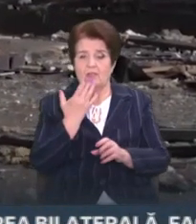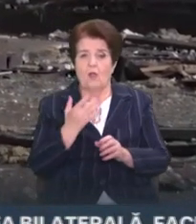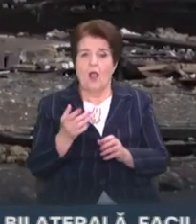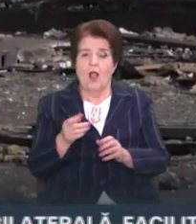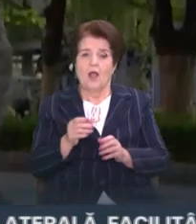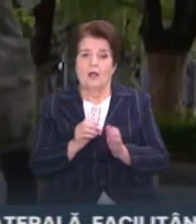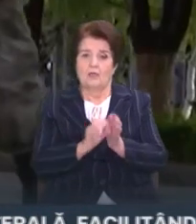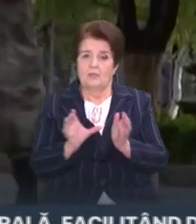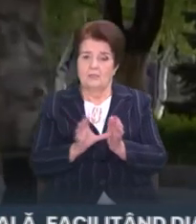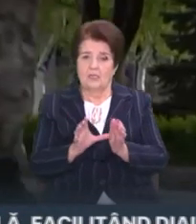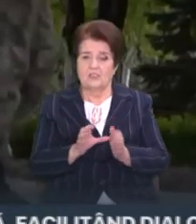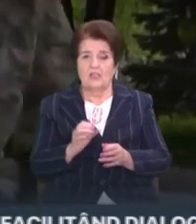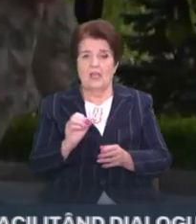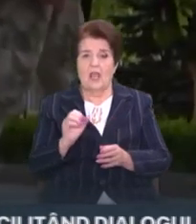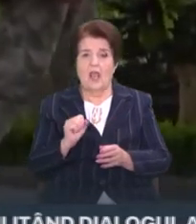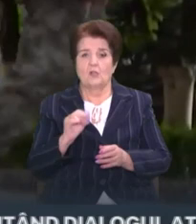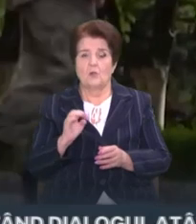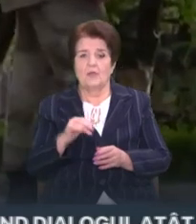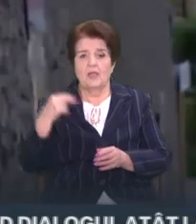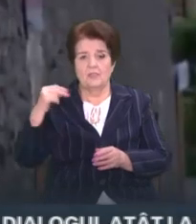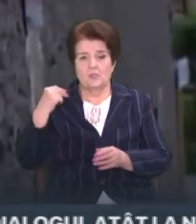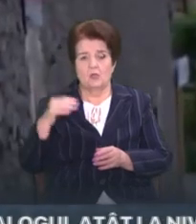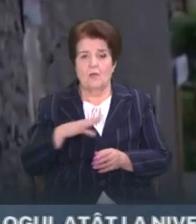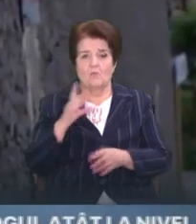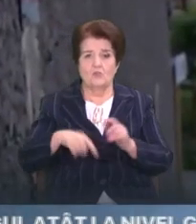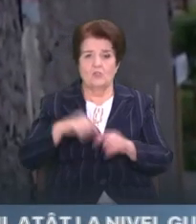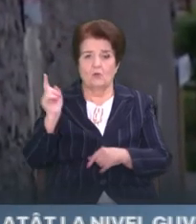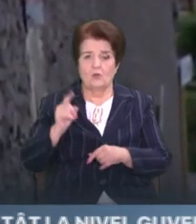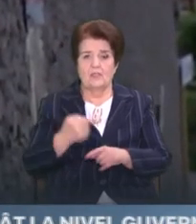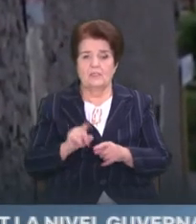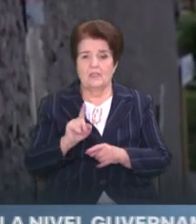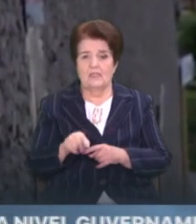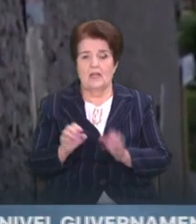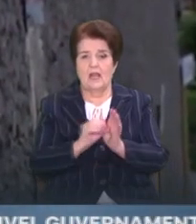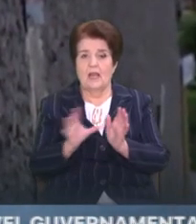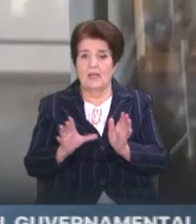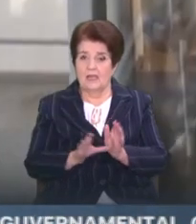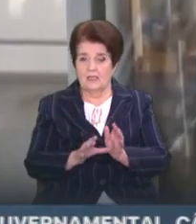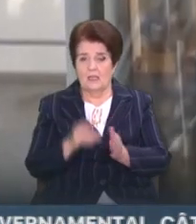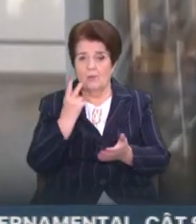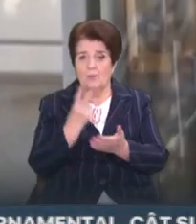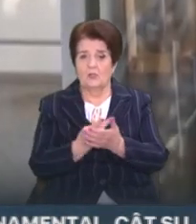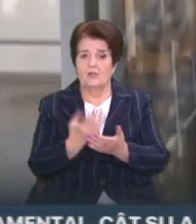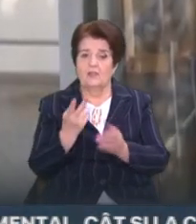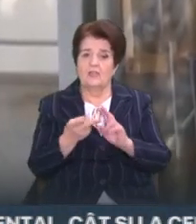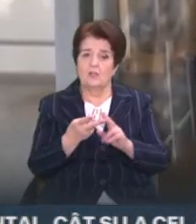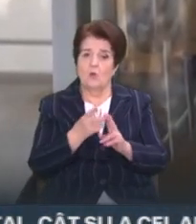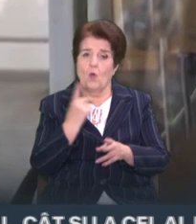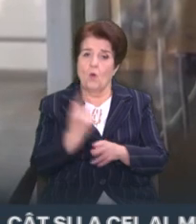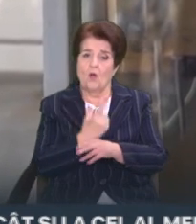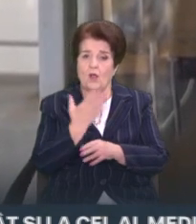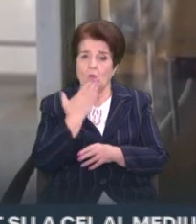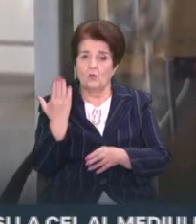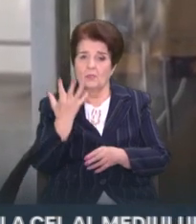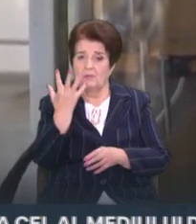a declarat că centrala nucleară Zaporojie a fost deconectată din nou de la rețeaua electrică. Potrivit lui, este pentru a doua oară în ultimele